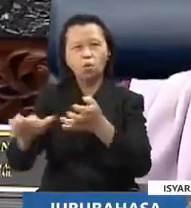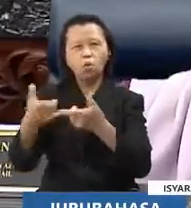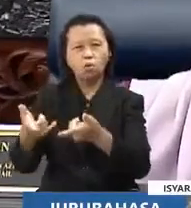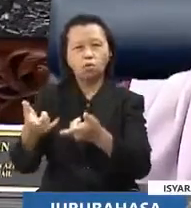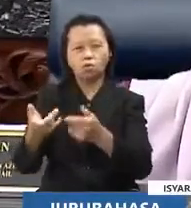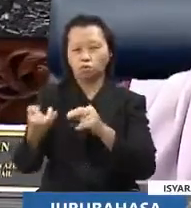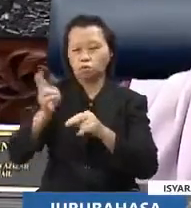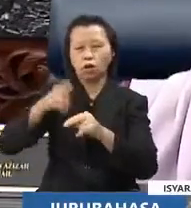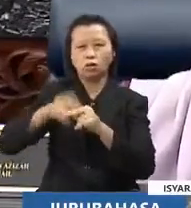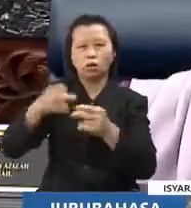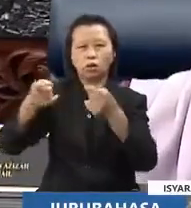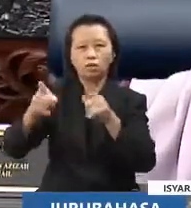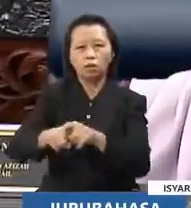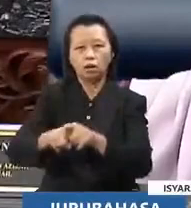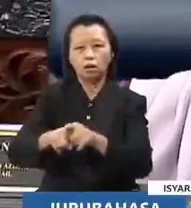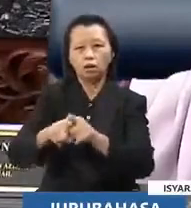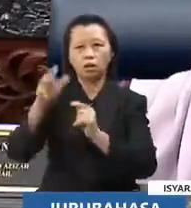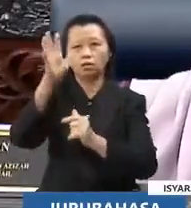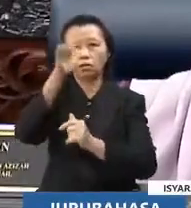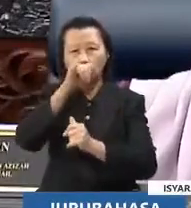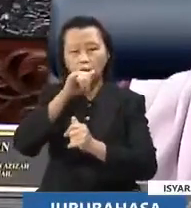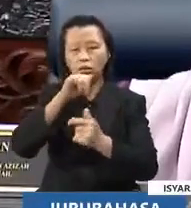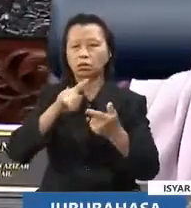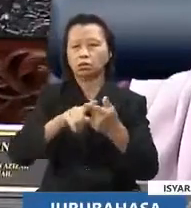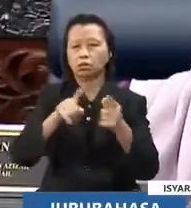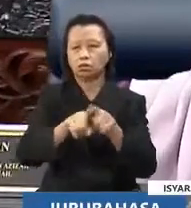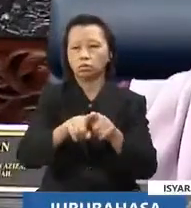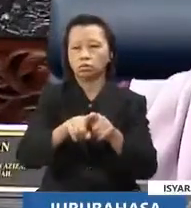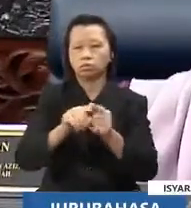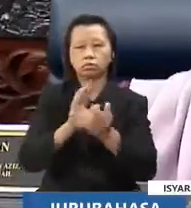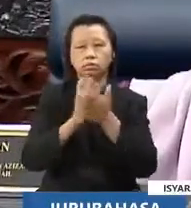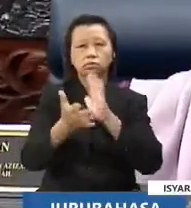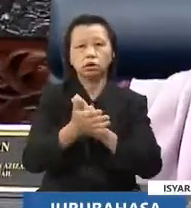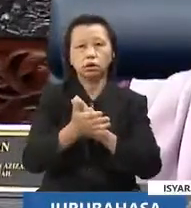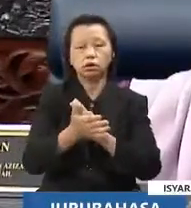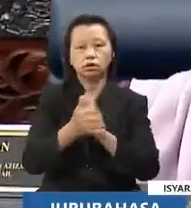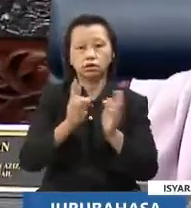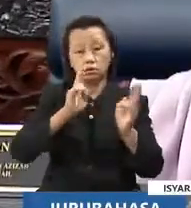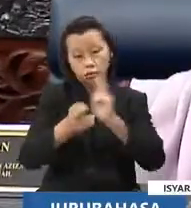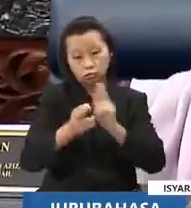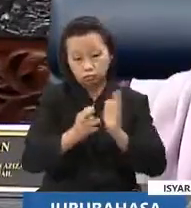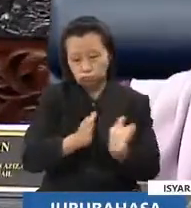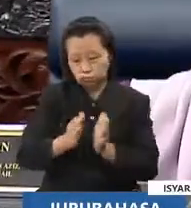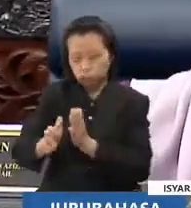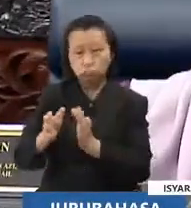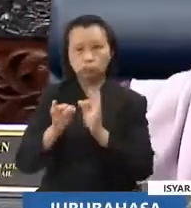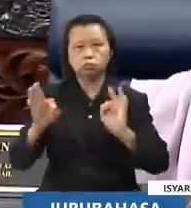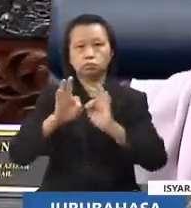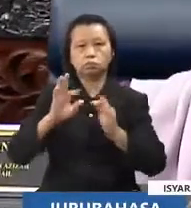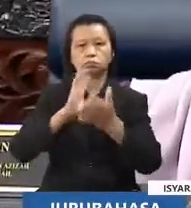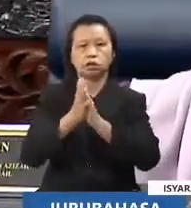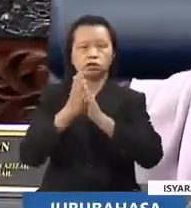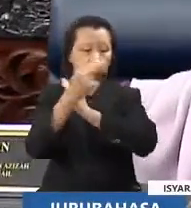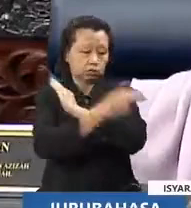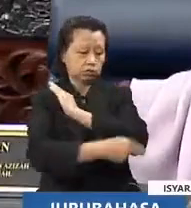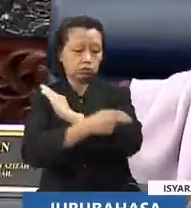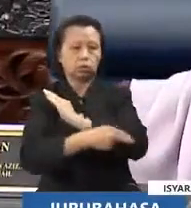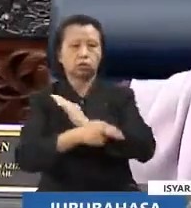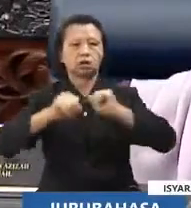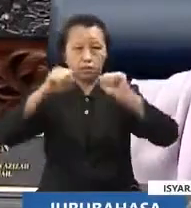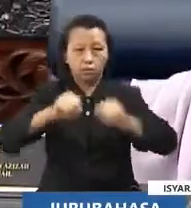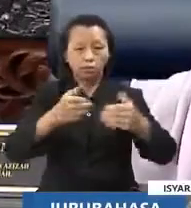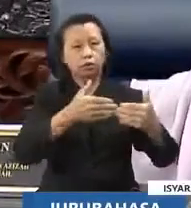nampak penambakan yang berlaku juga di negeri Melaka. Maka reformasi struktural penting supaya negeri-negeri